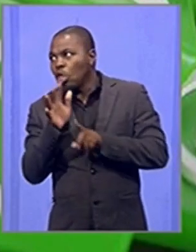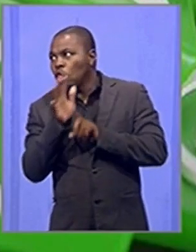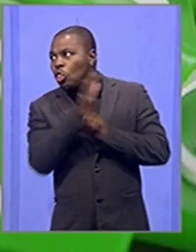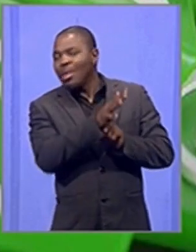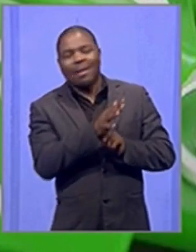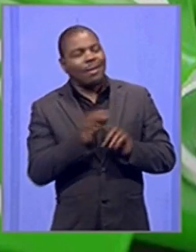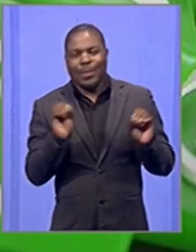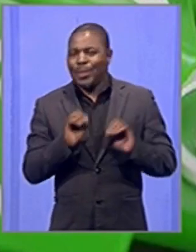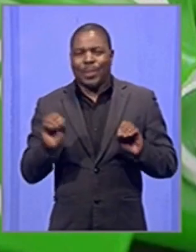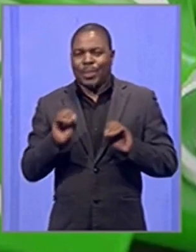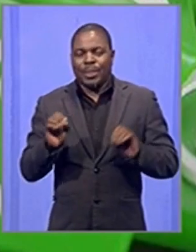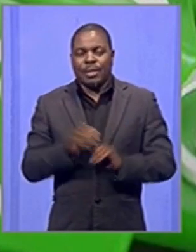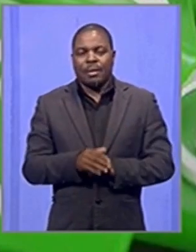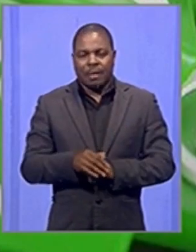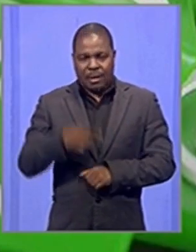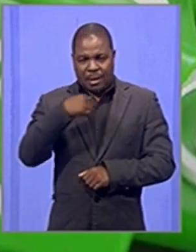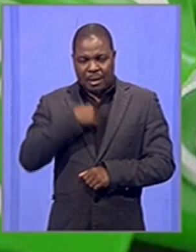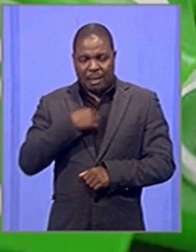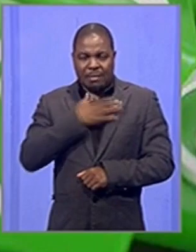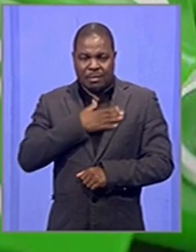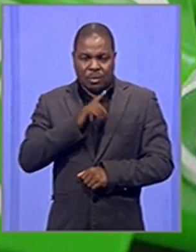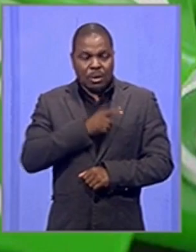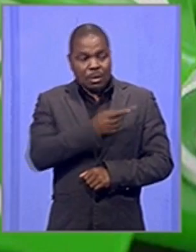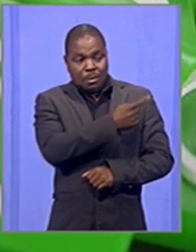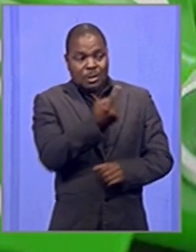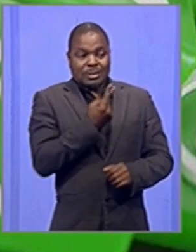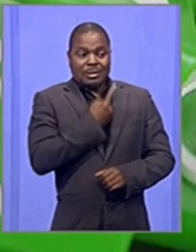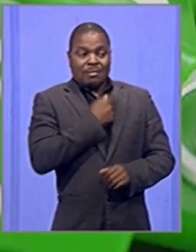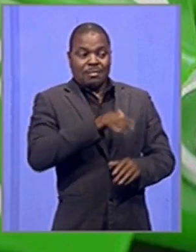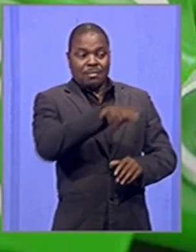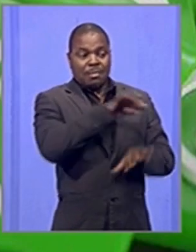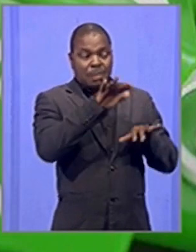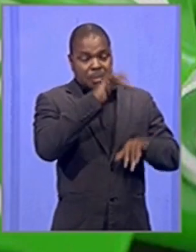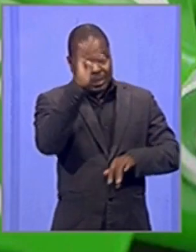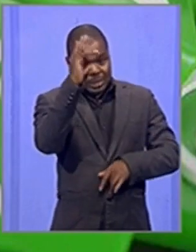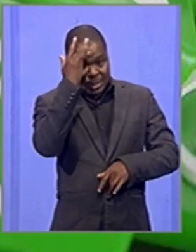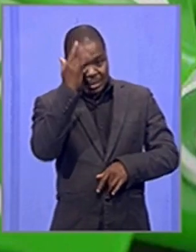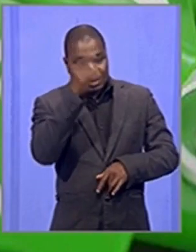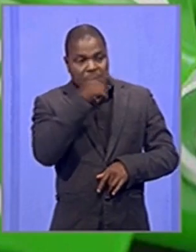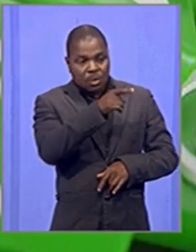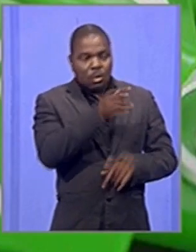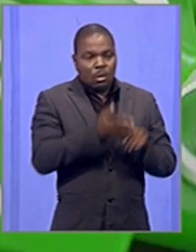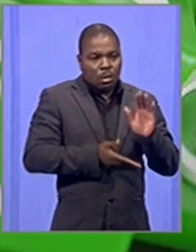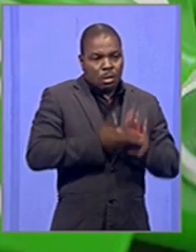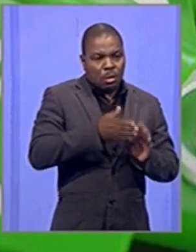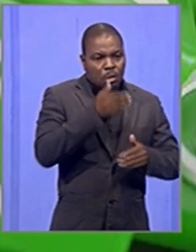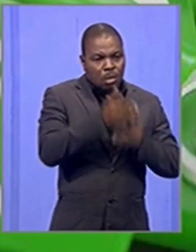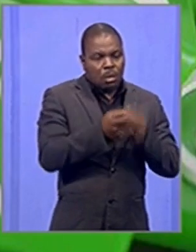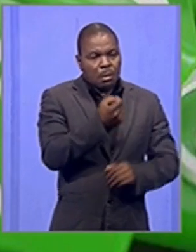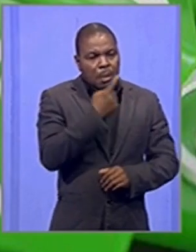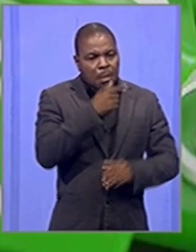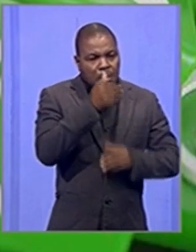le lefu la TB ebile nna ke bone bona ka bo bona le bona batho be le gore ba latela metjhene pa etseng ya gore ba ne